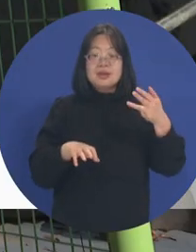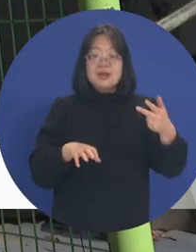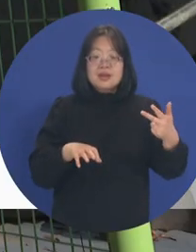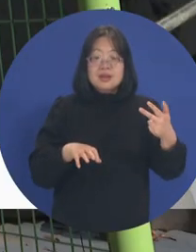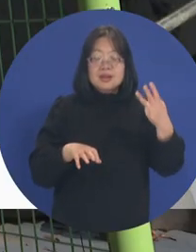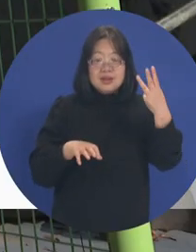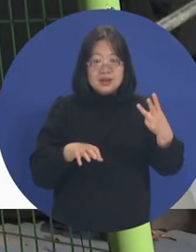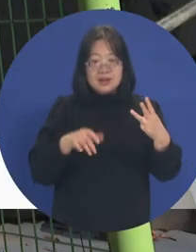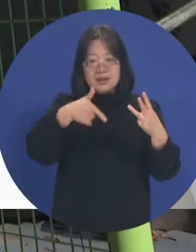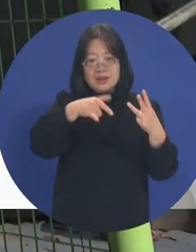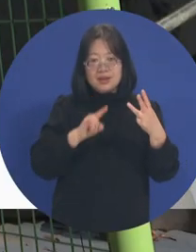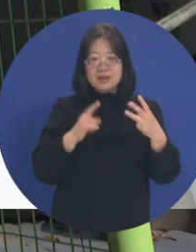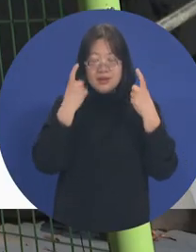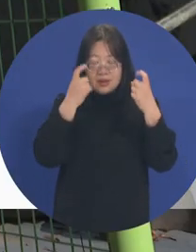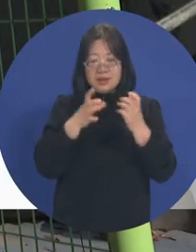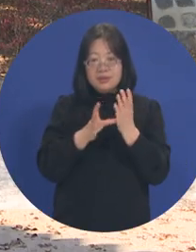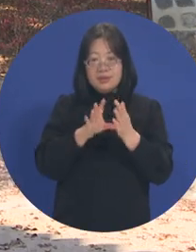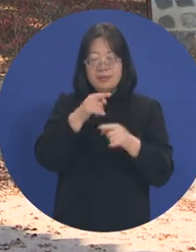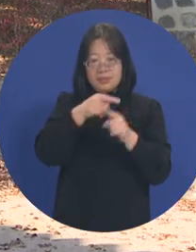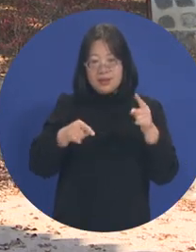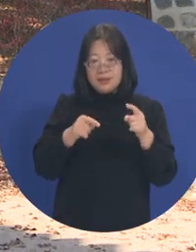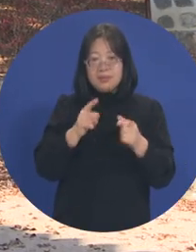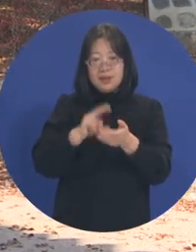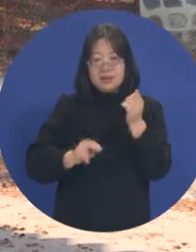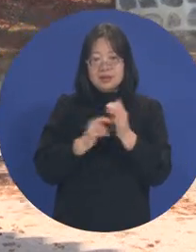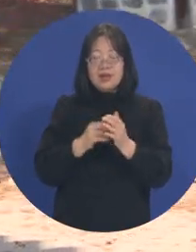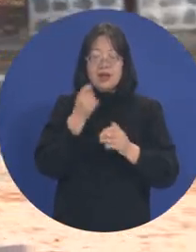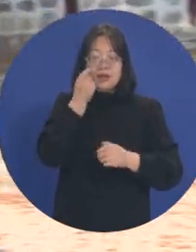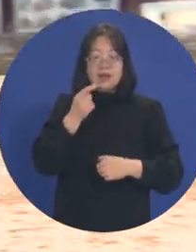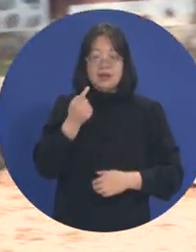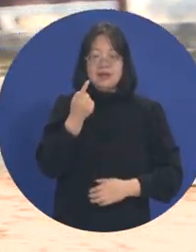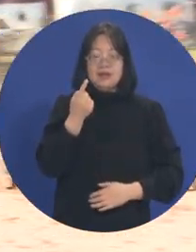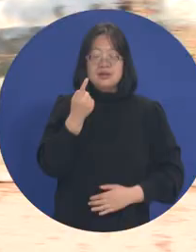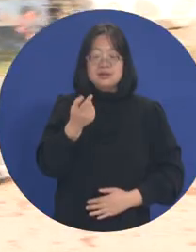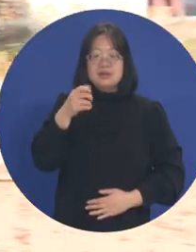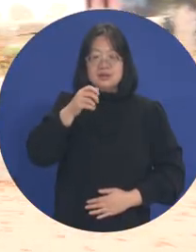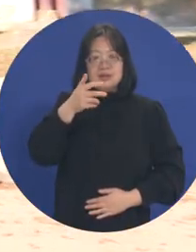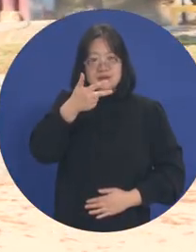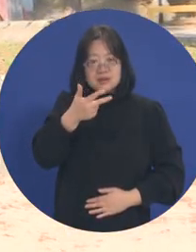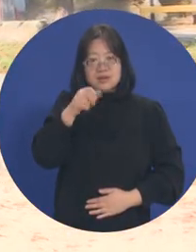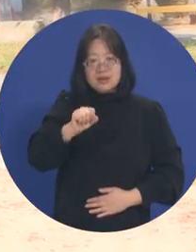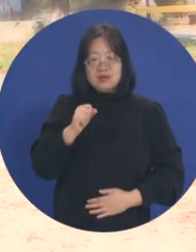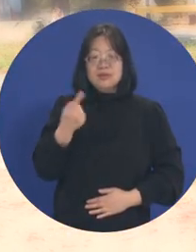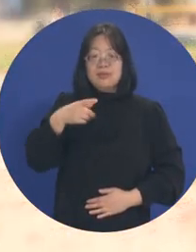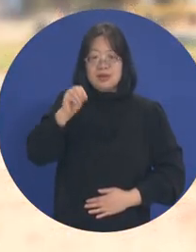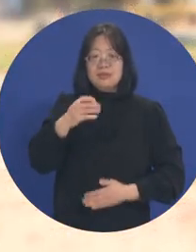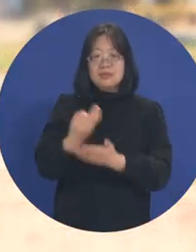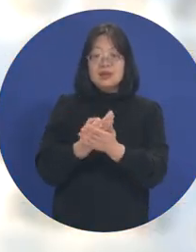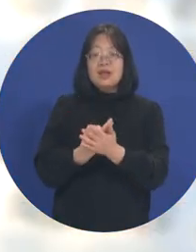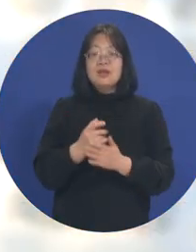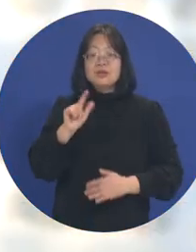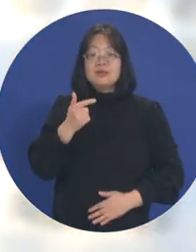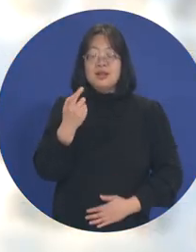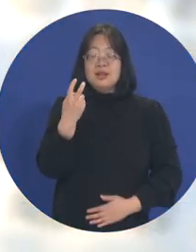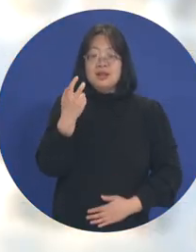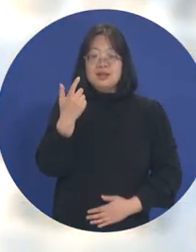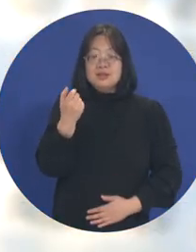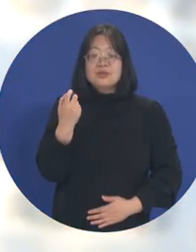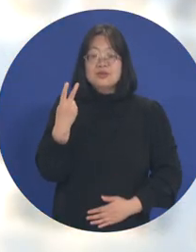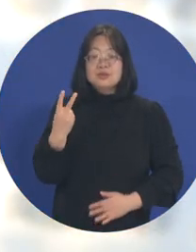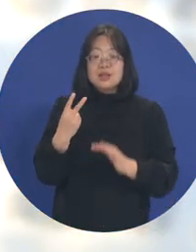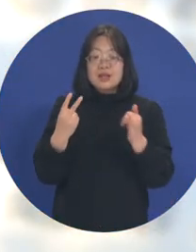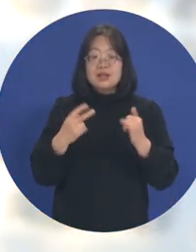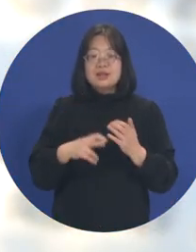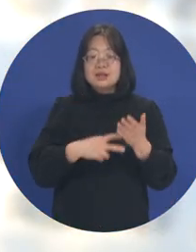상품을 반값에 판매했는데 한 달여 동안 7억 1천만 원의 매출을 기록했습니다. 672명이 골목